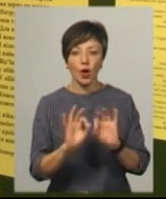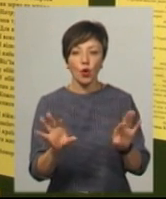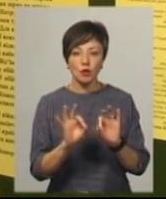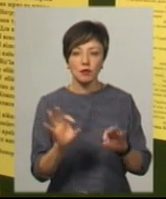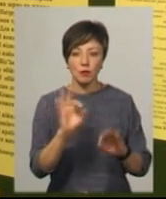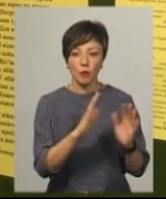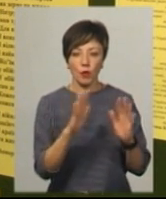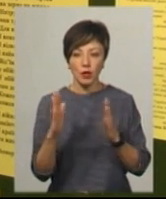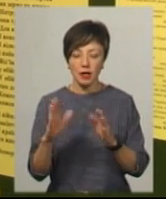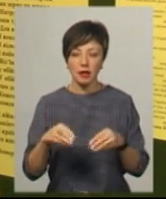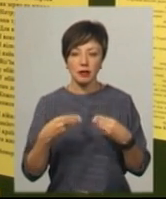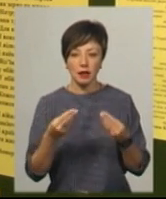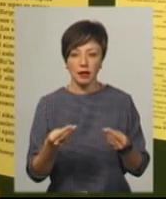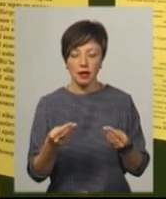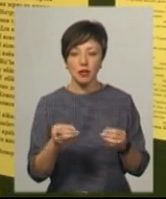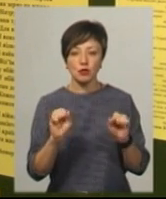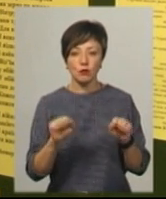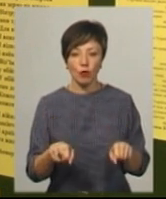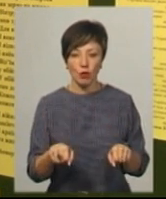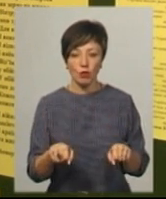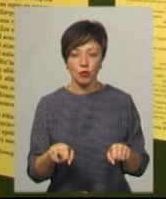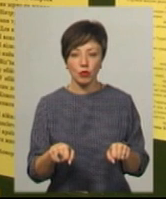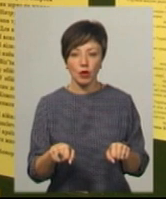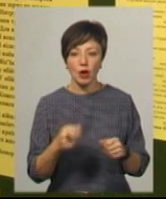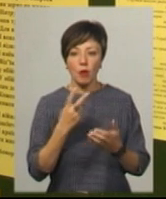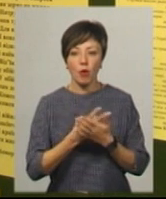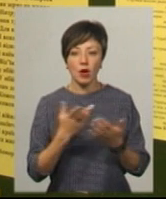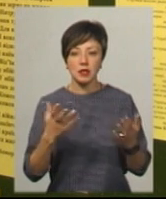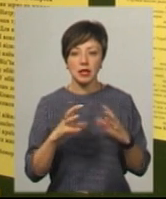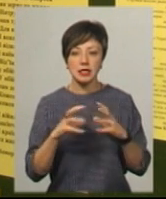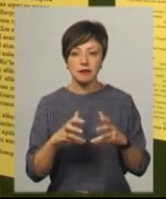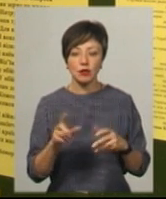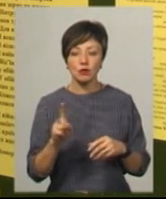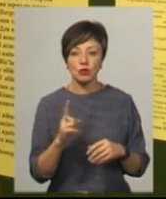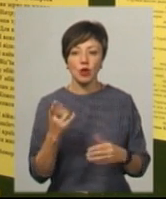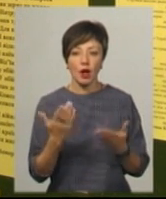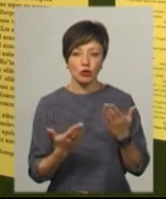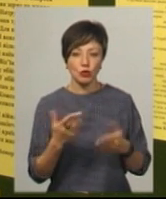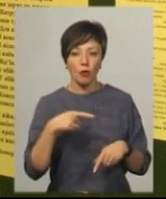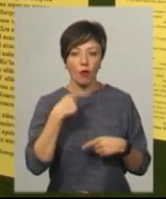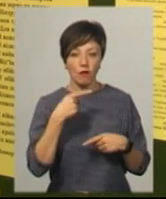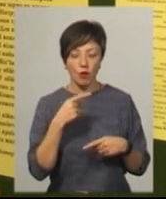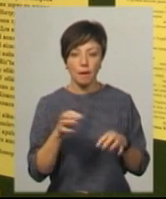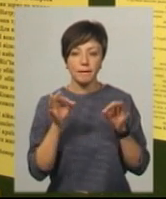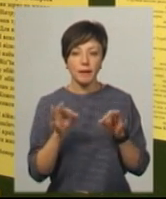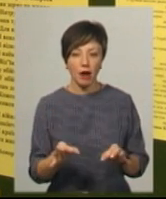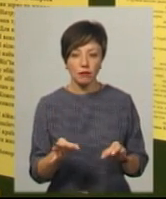про події, вона дає змогу показати світові, що раз ми говоримо